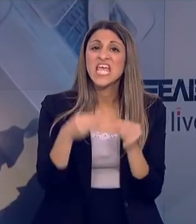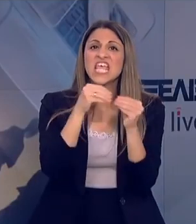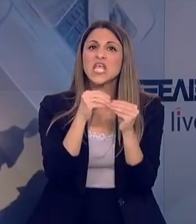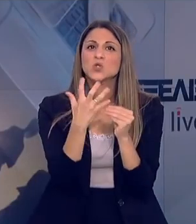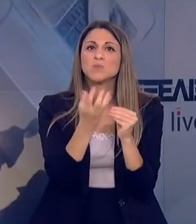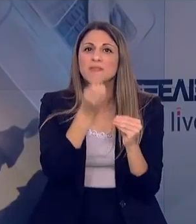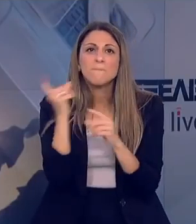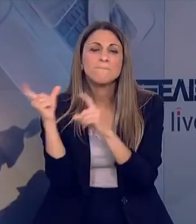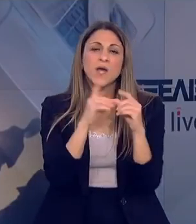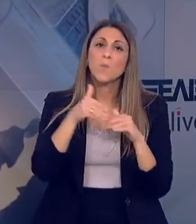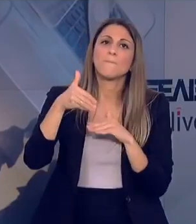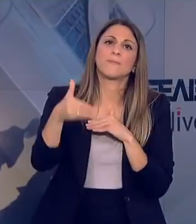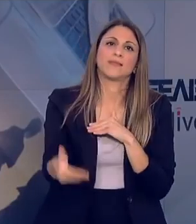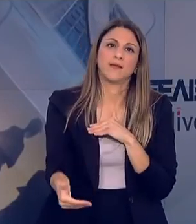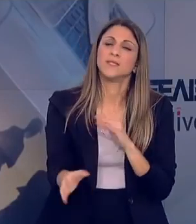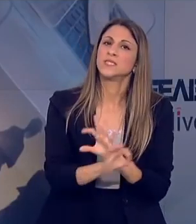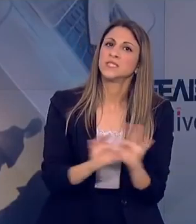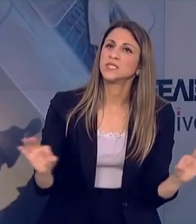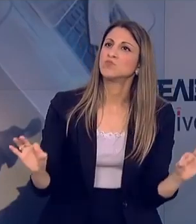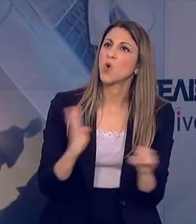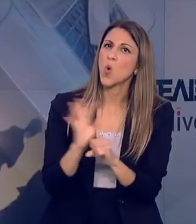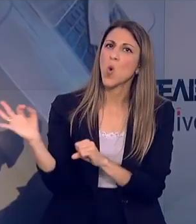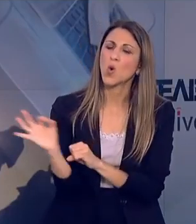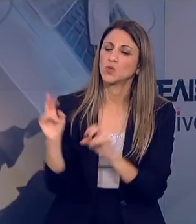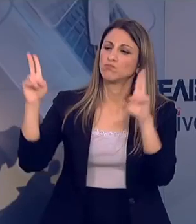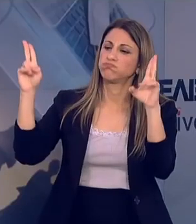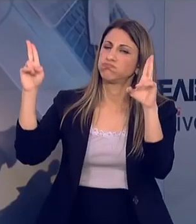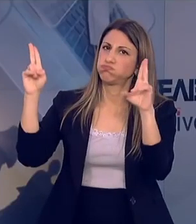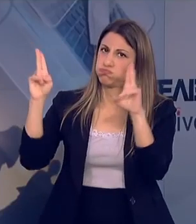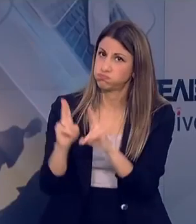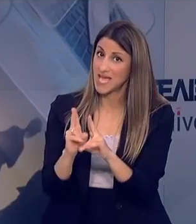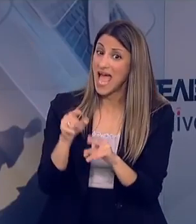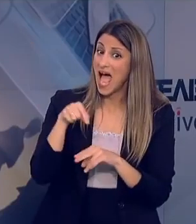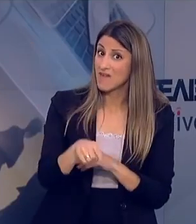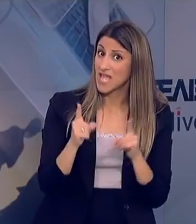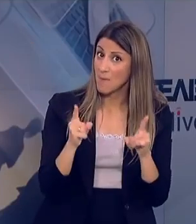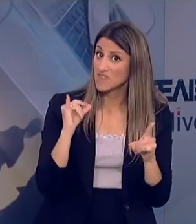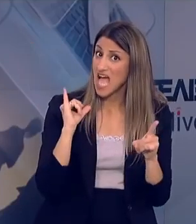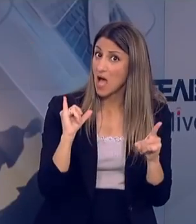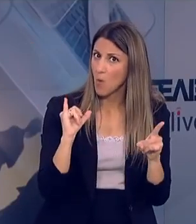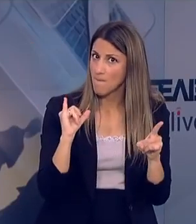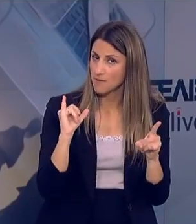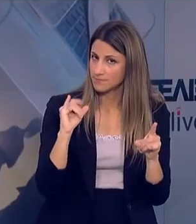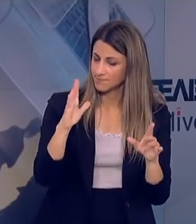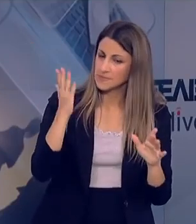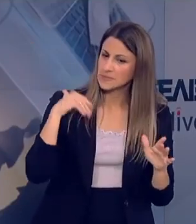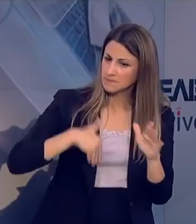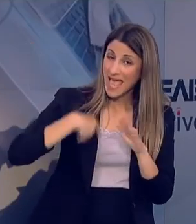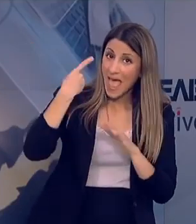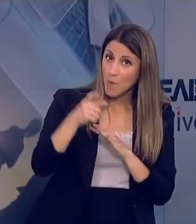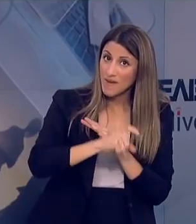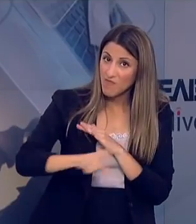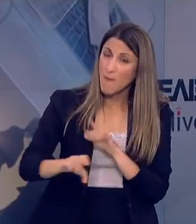μετά, και εφόσον τα πράγματα εξελιχθούν ομαλά, μια απόφαση που θα οριστικοποιηθεί, και το τονίζω αυτό, θα οριστικοποιηθεί στα μέσα της